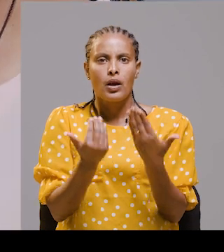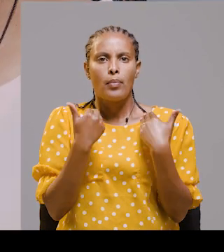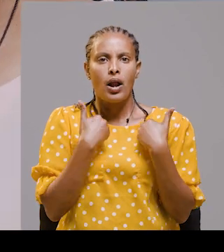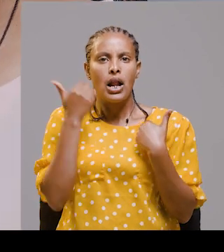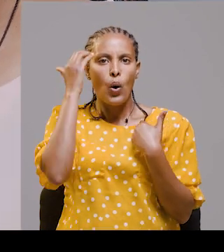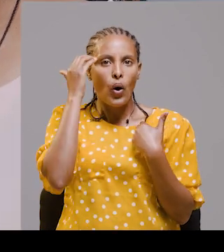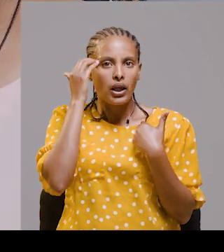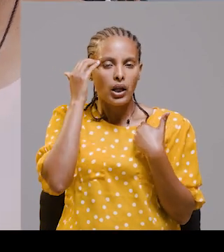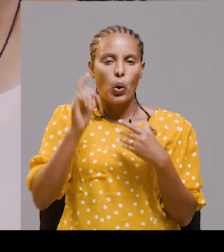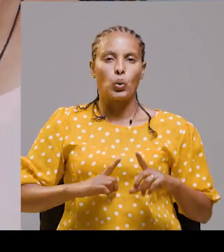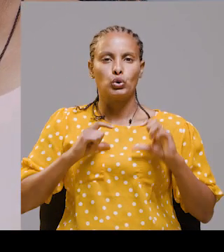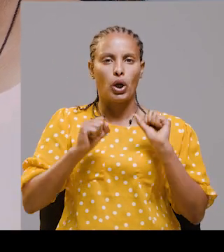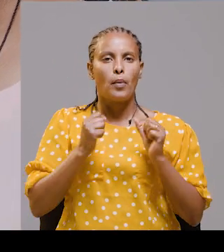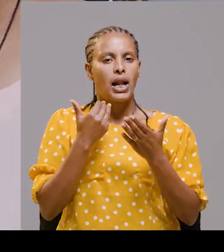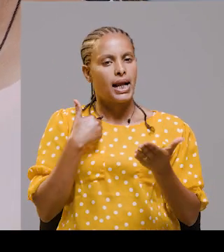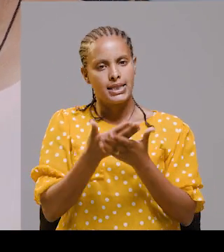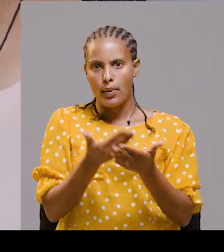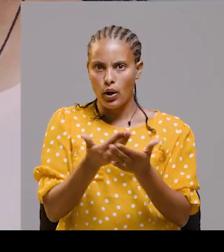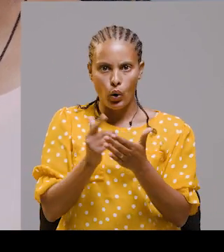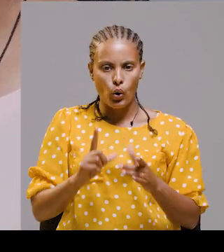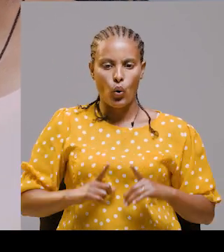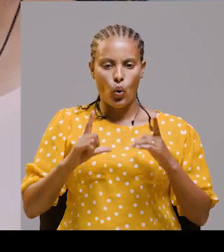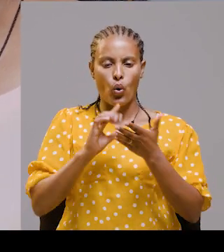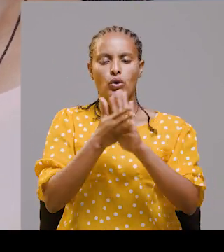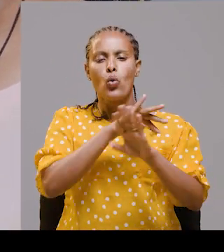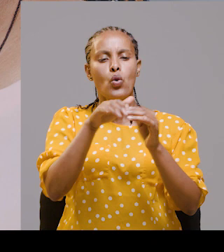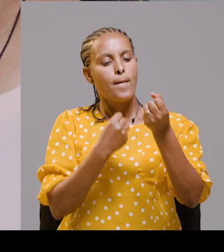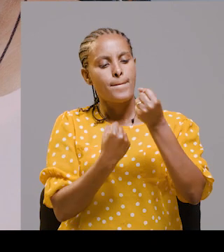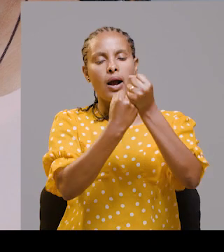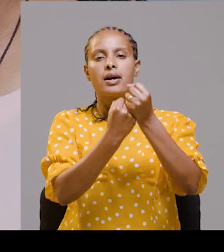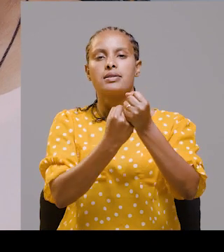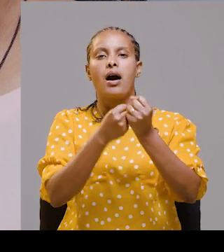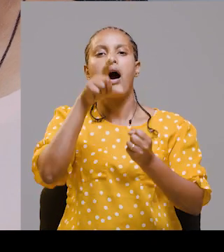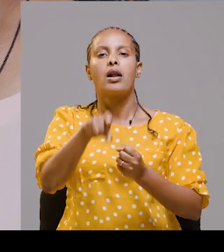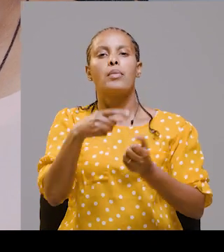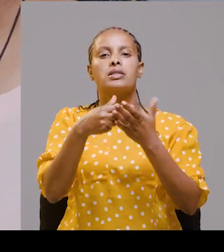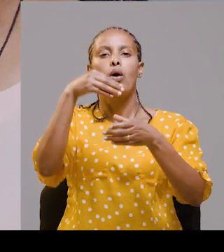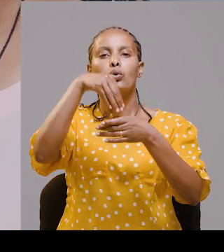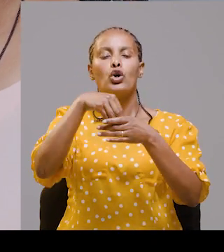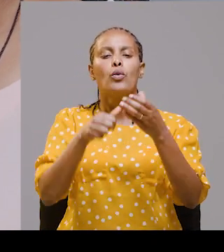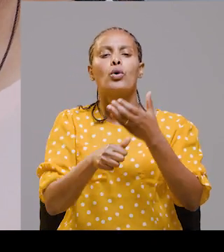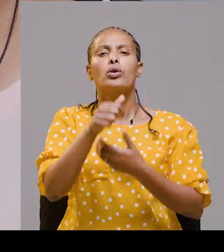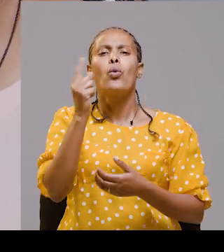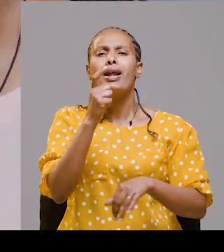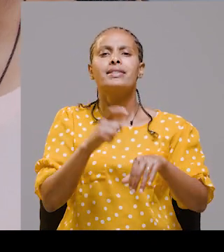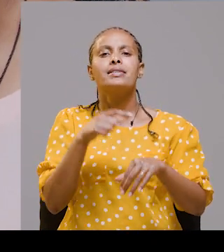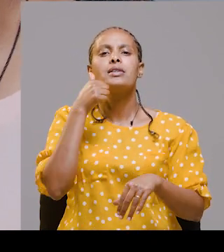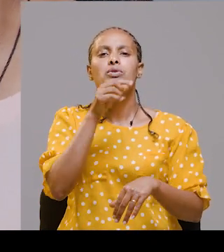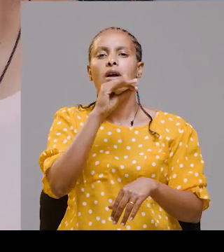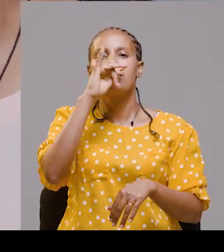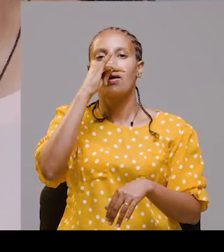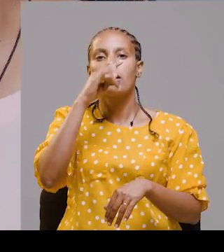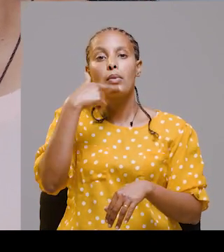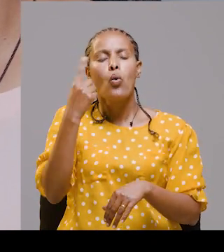ባለን እውቀት ሊሆን ይችላል ባለን ገንዘብ ሊሆን ይችላል ሁሉንም ማገዝ አለበት ደግሞ በዛ ውስጥ ደግሞ የሚጎዱት ሁሌም ሴቶችና ህጻናት